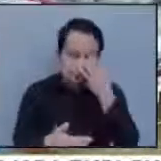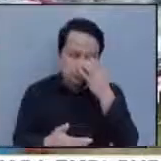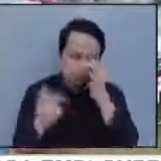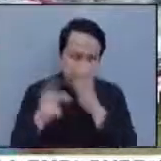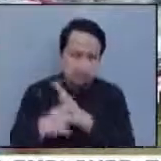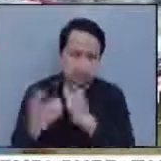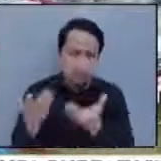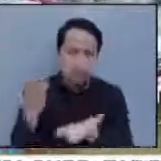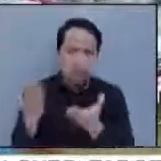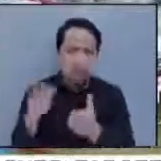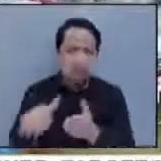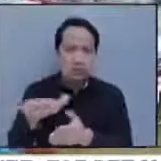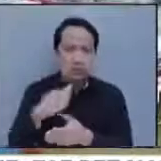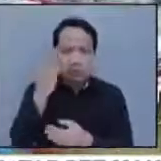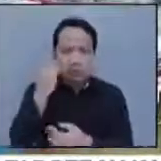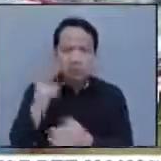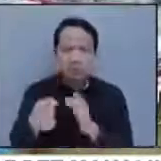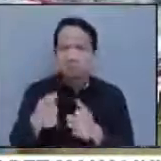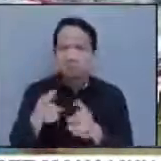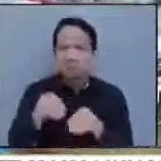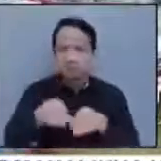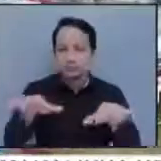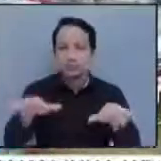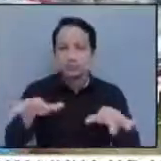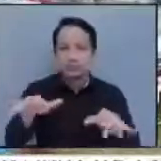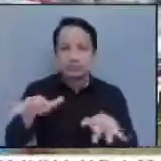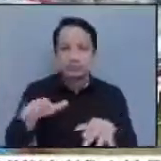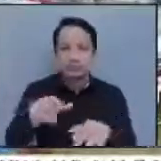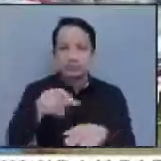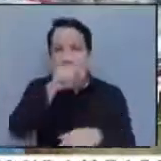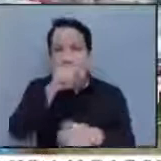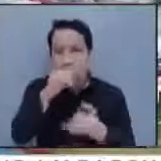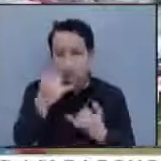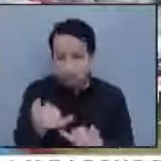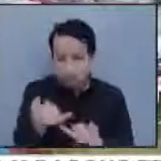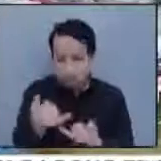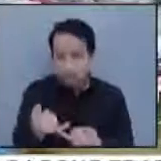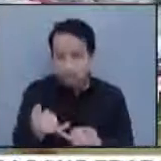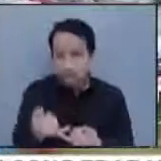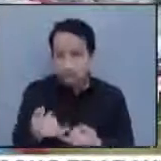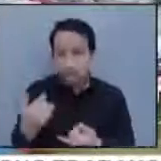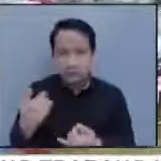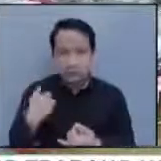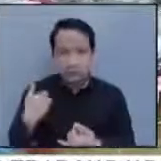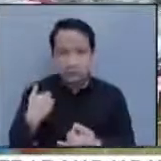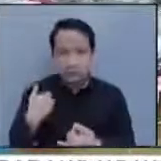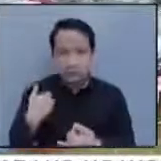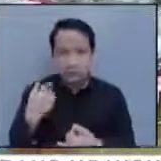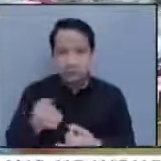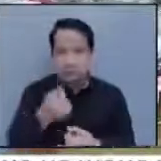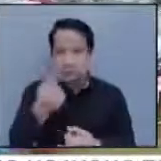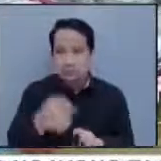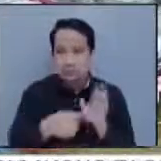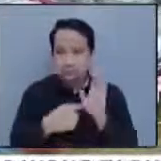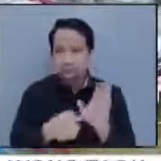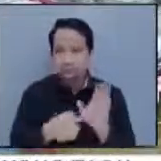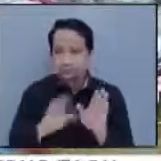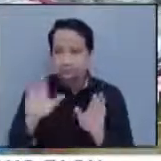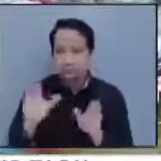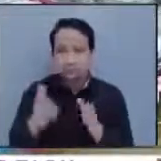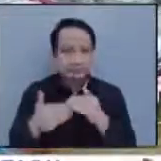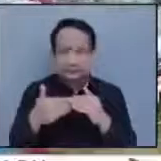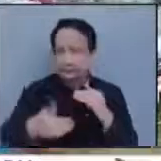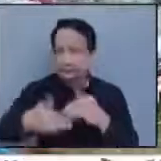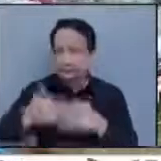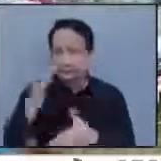patayin o katayin dahil nga sa paglaganap ng bird flu, hanggang sa ngayon ay hindi pa rin tumataas ang presyo ng manok sa mga palengke